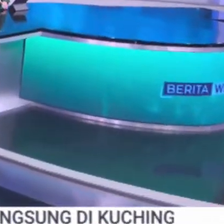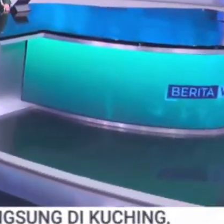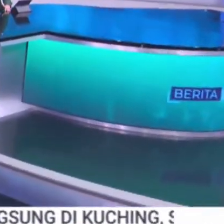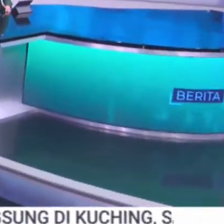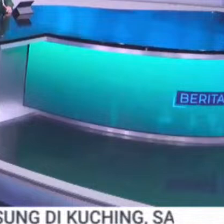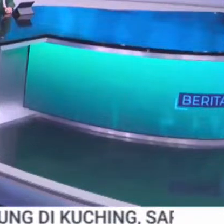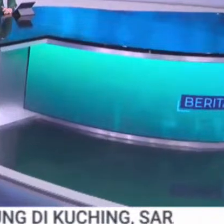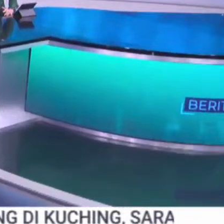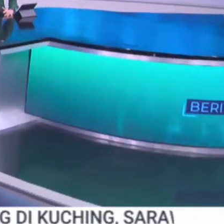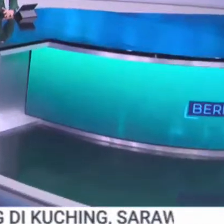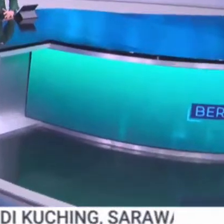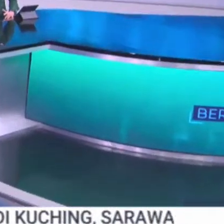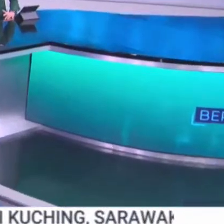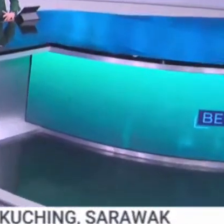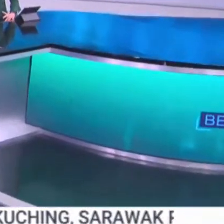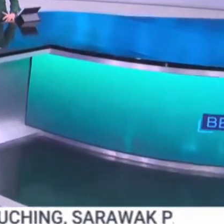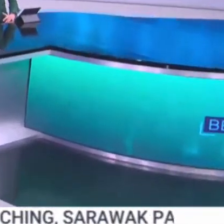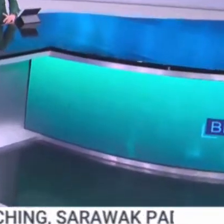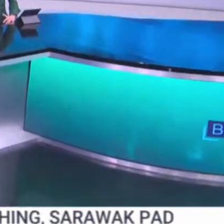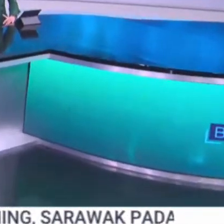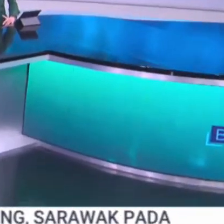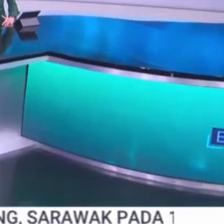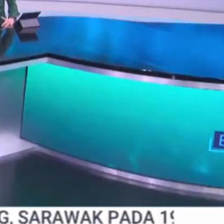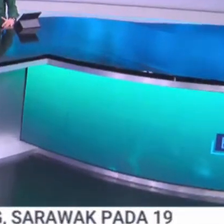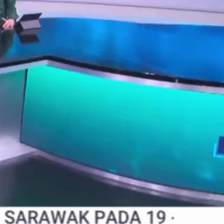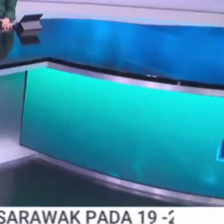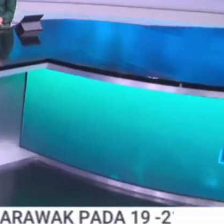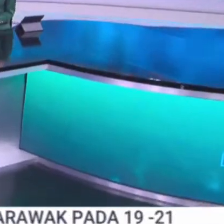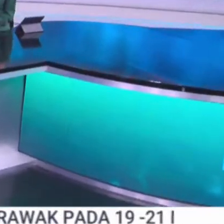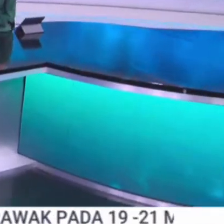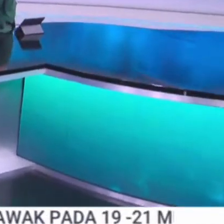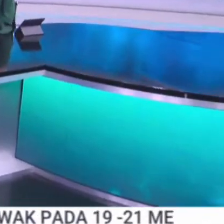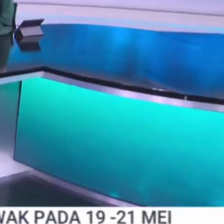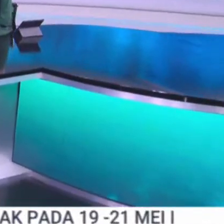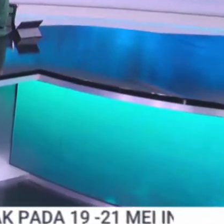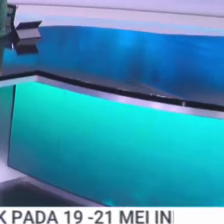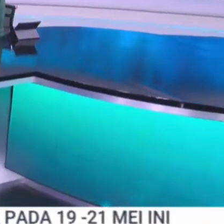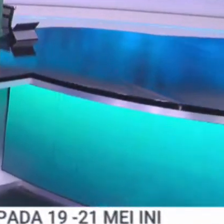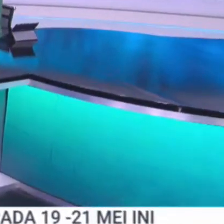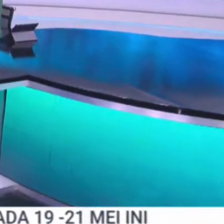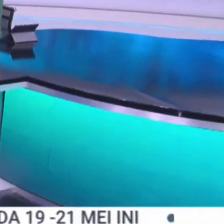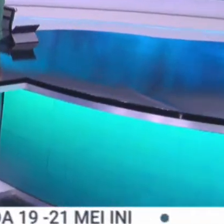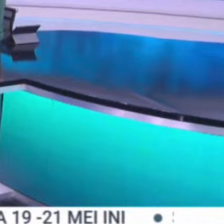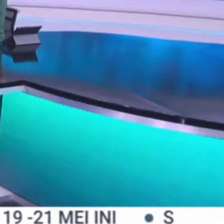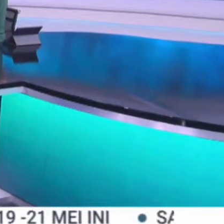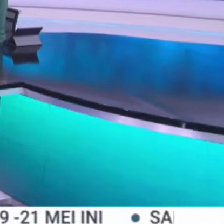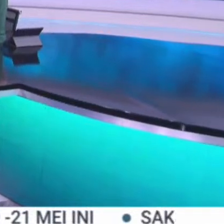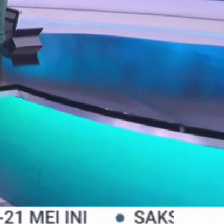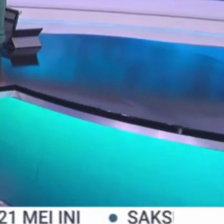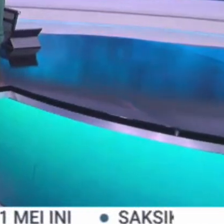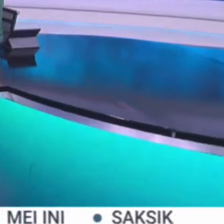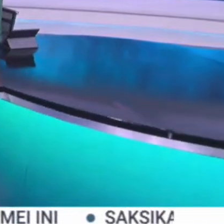paparan negeri-negeri dan lintas langsung petang ini bersama Sabah, Selangor dan juga Sarawak.